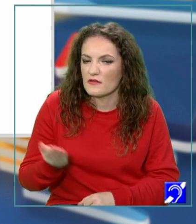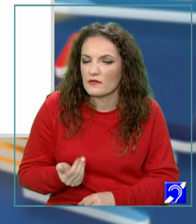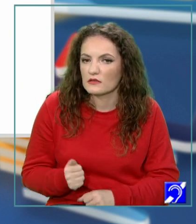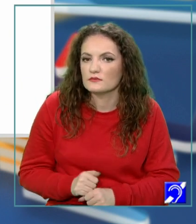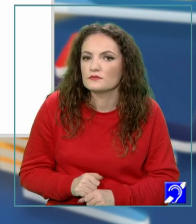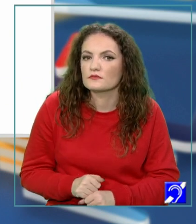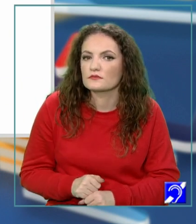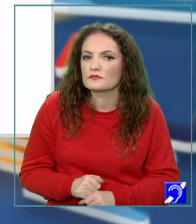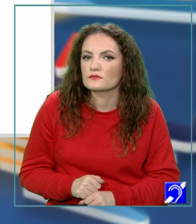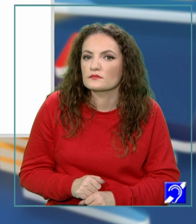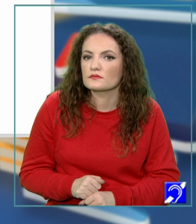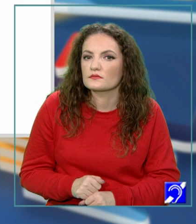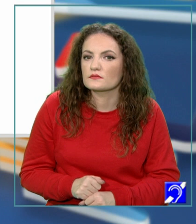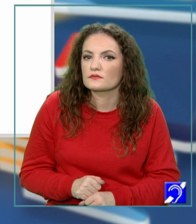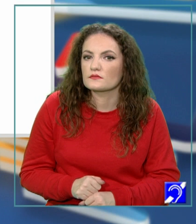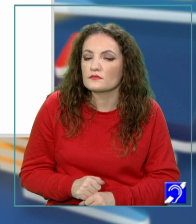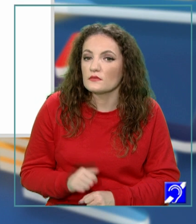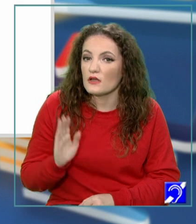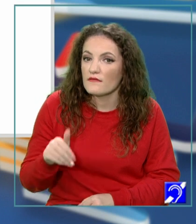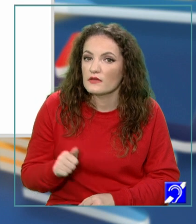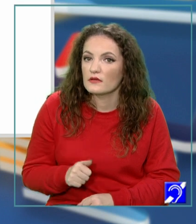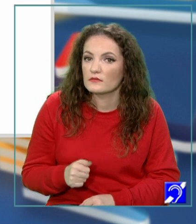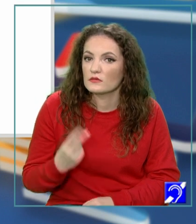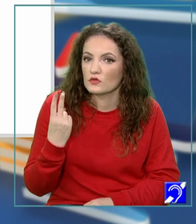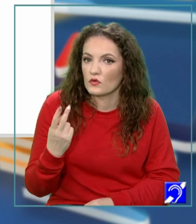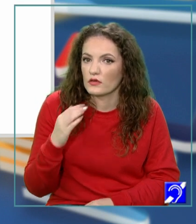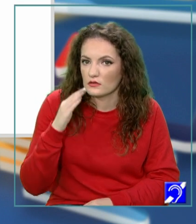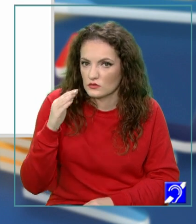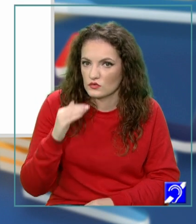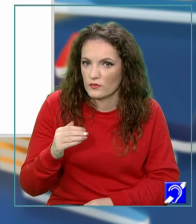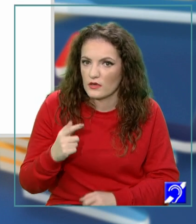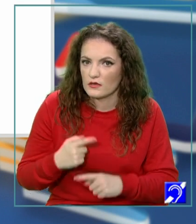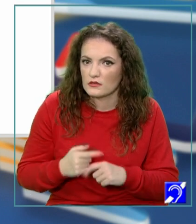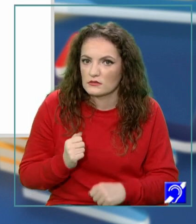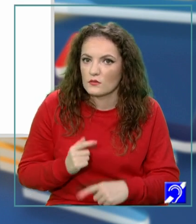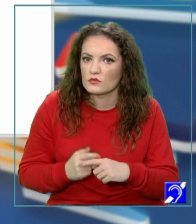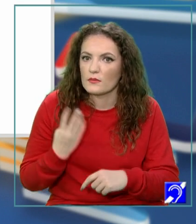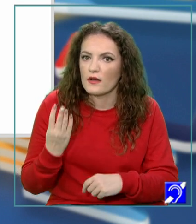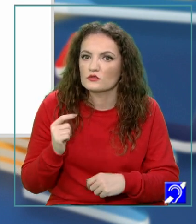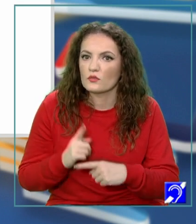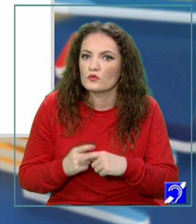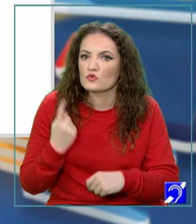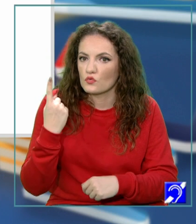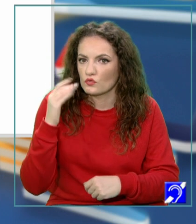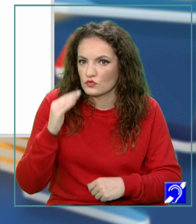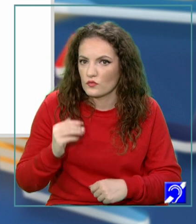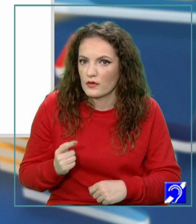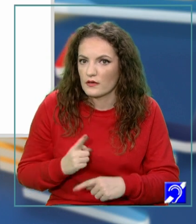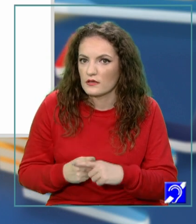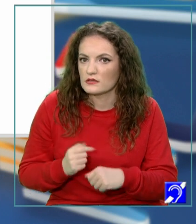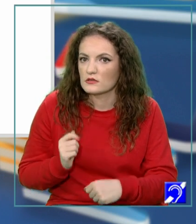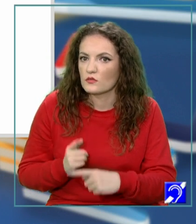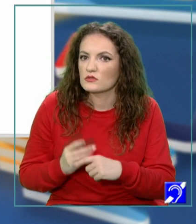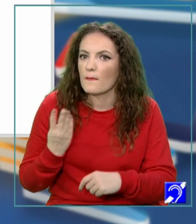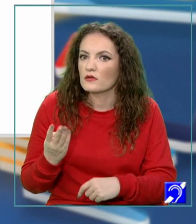4 cu exponentul și voi obține 2 supra x plus 4 plus 1 supra x plus 4. Avem același numitor